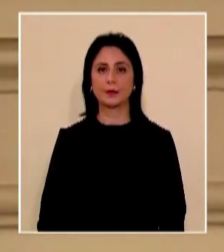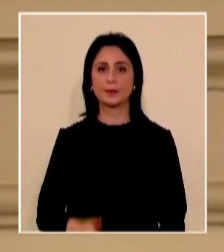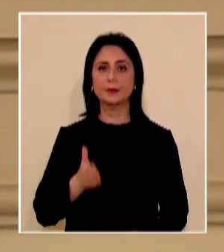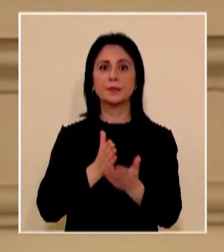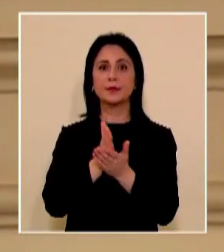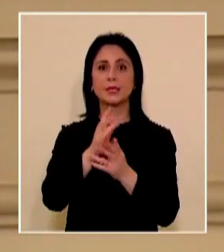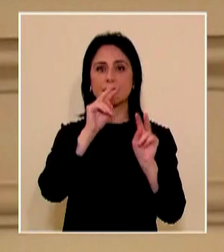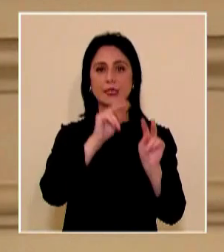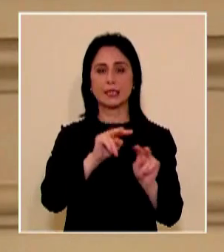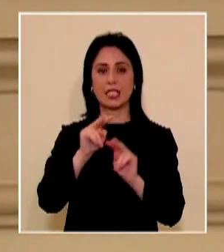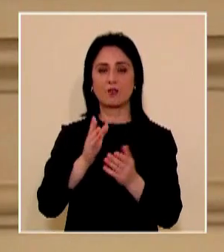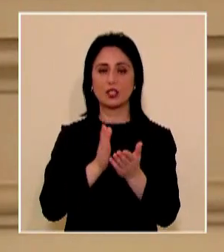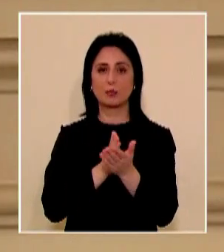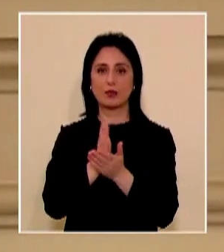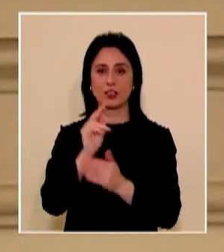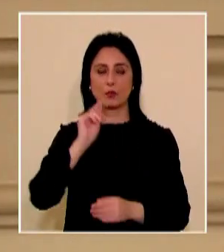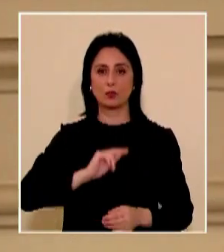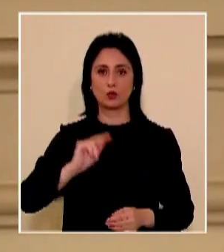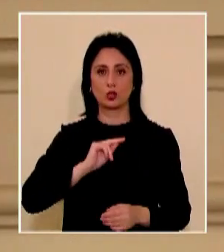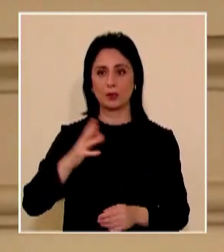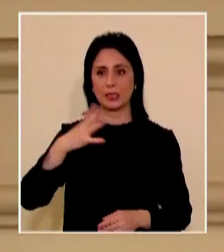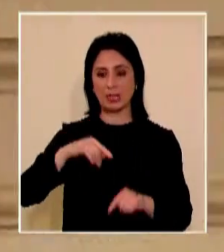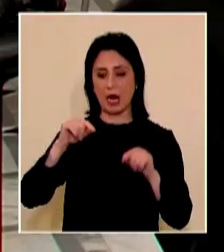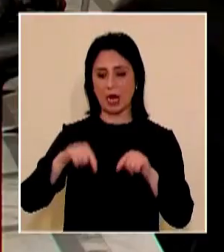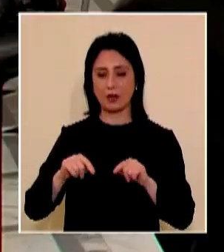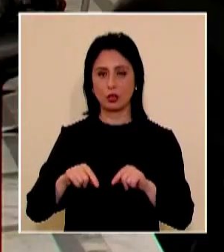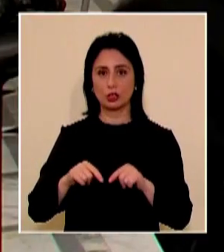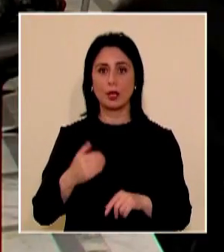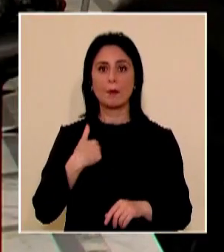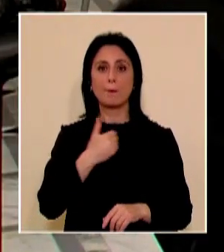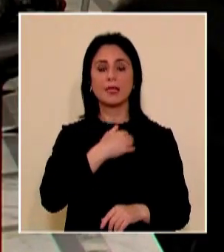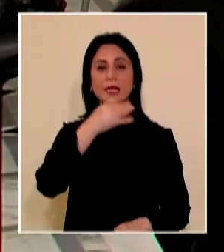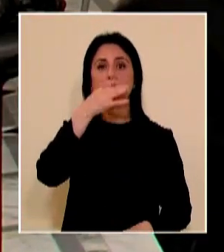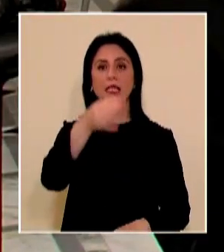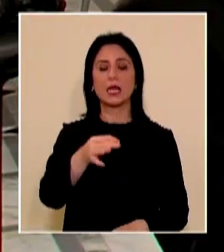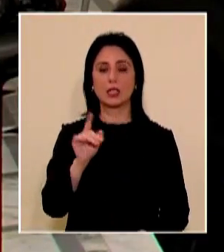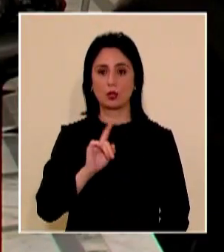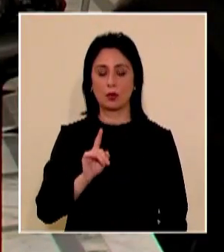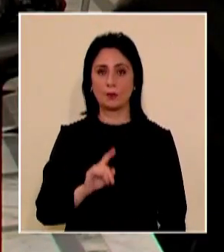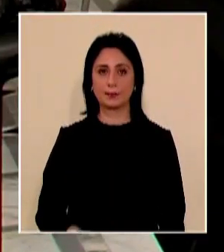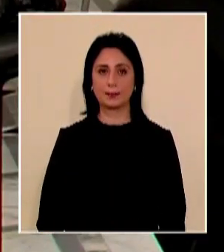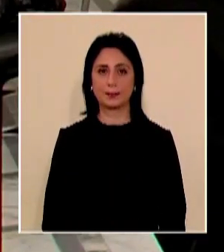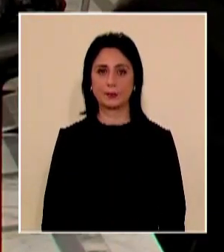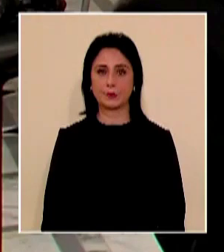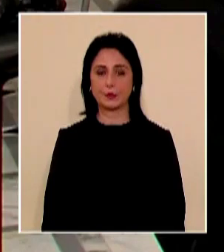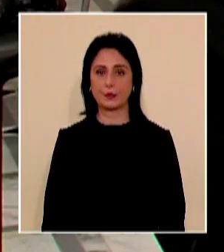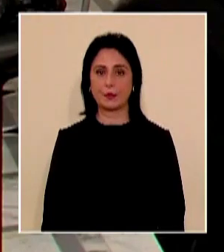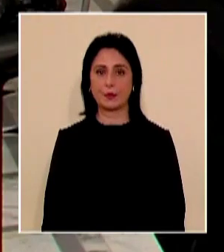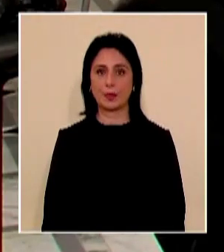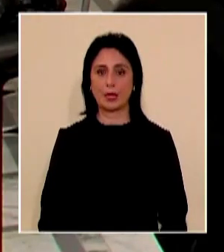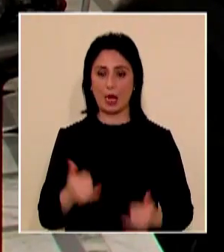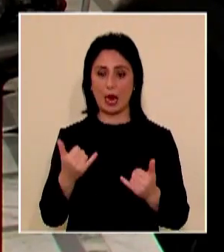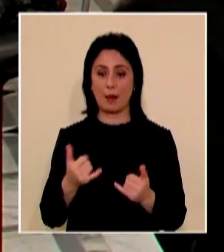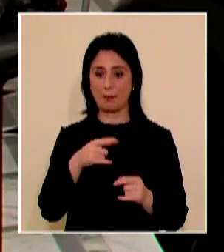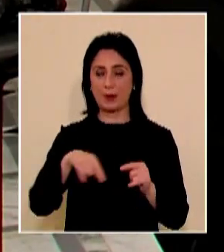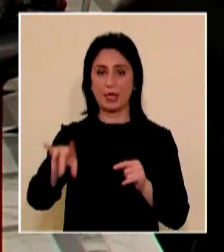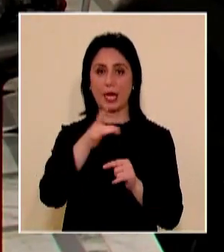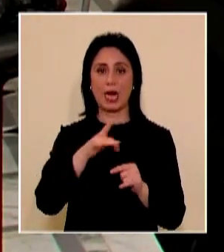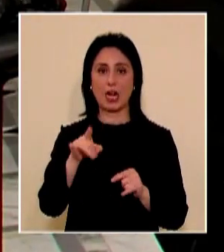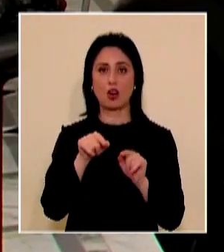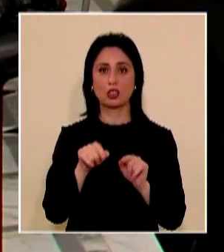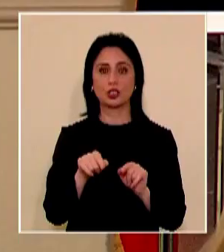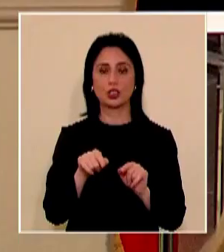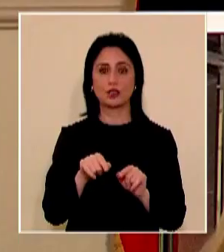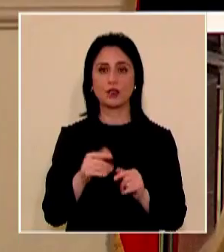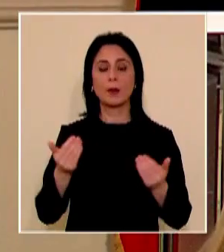mi sytuację, tak jak ona wygląda. No muszę państwu powiedzieć, że osoby zamieszkujące w tym regionie znajdują się rzeczywiście w tragicznej